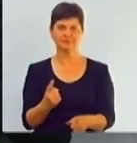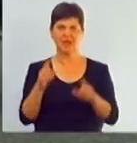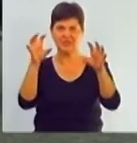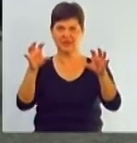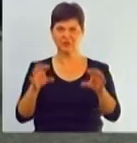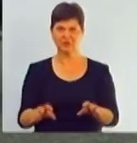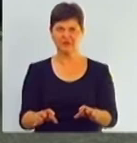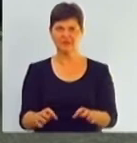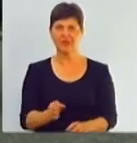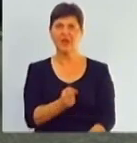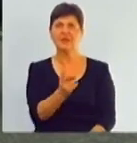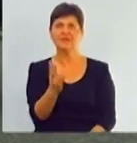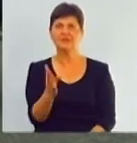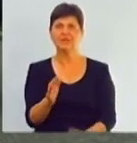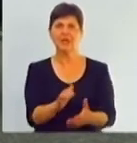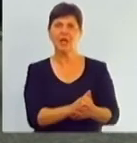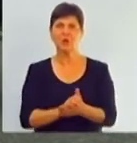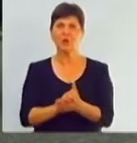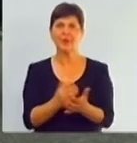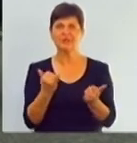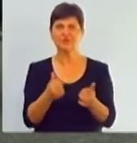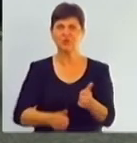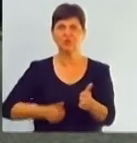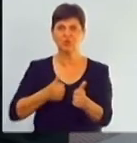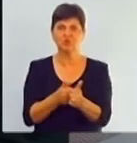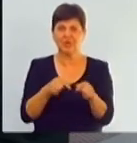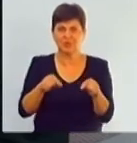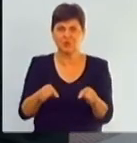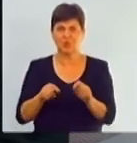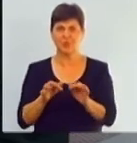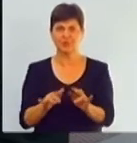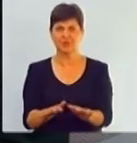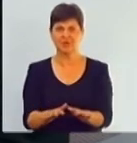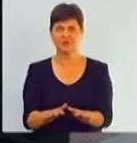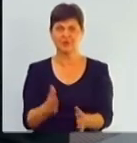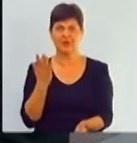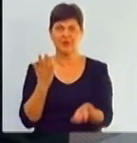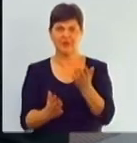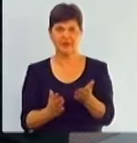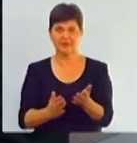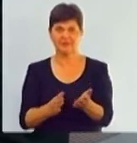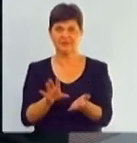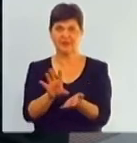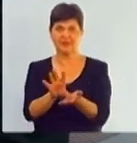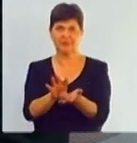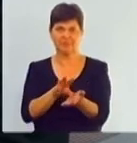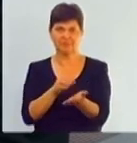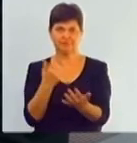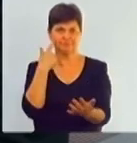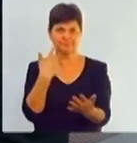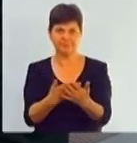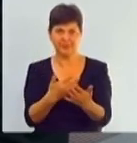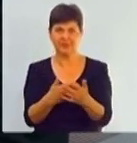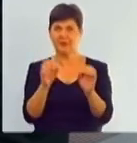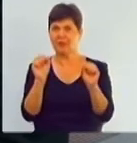законодавством. Наскільки громади сьогодні долучаються до цього процесу? Хочу привести в приклад Жданівську громаду